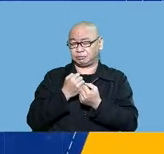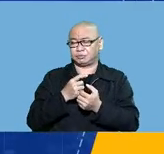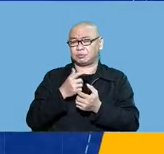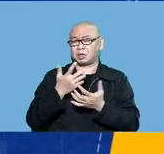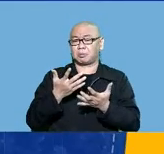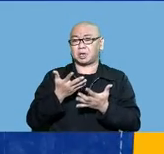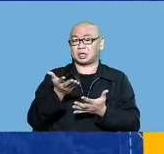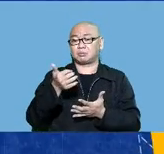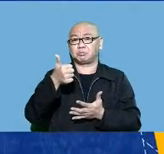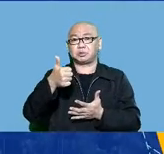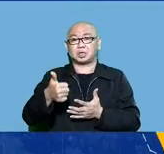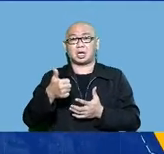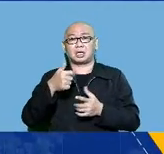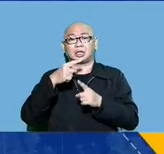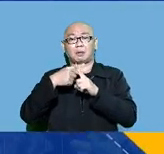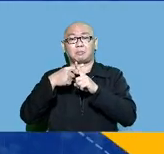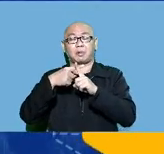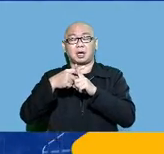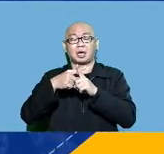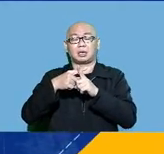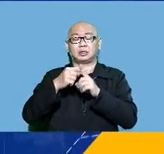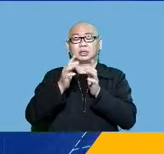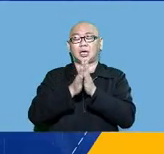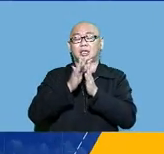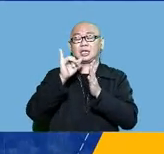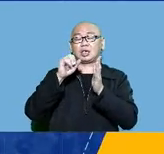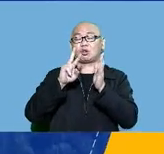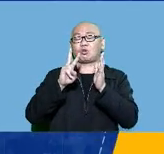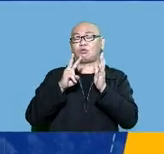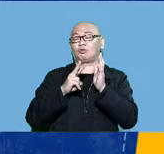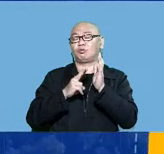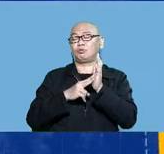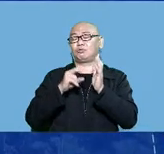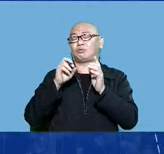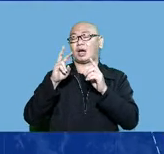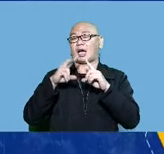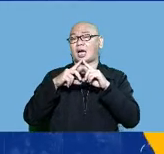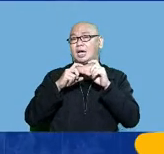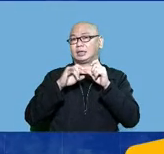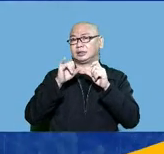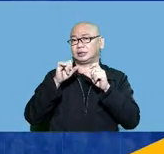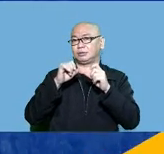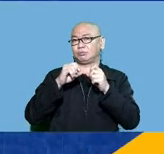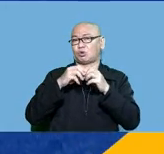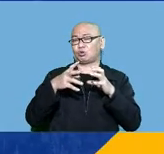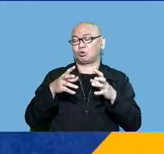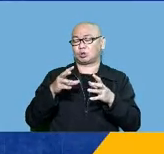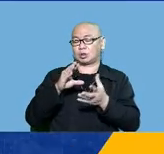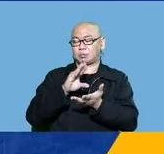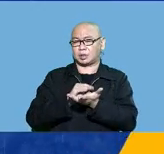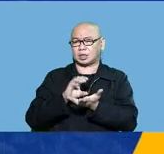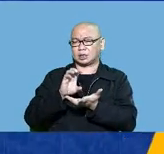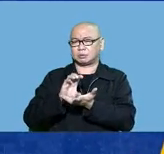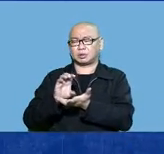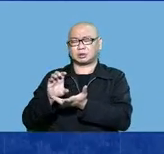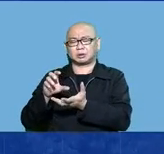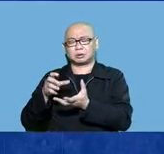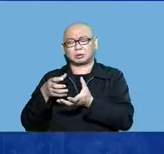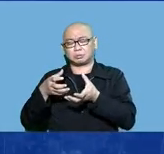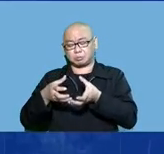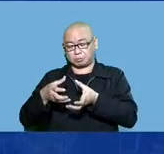bisa menambah pendapatan dengan inovasi produk, bisa dengan kemasan-kemasan yang